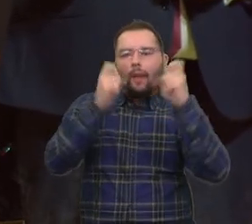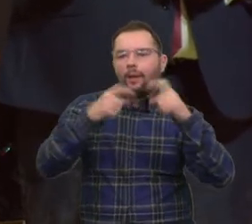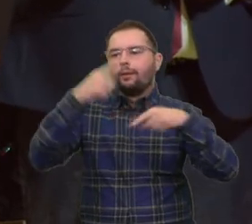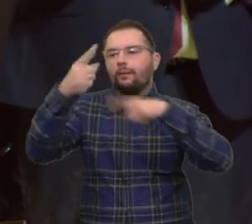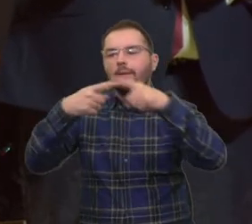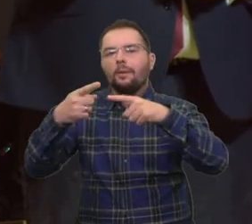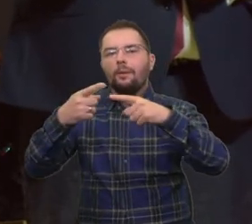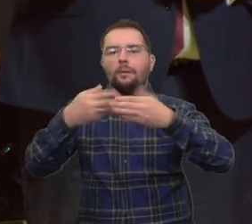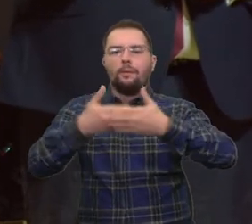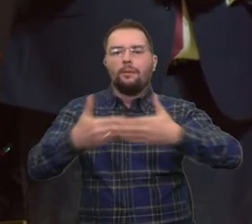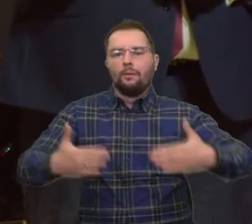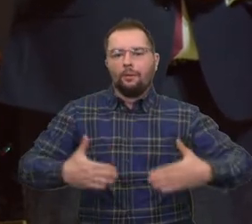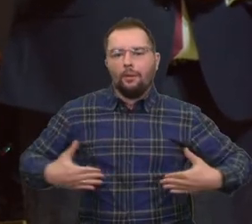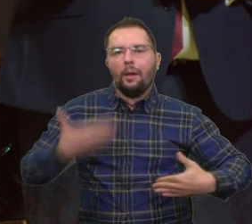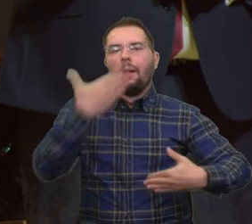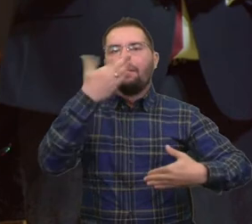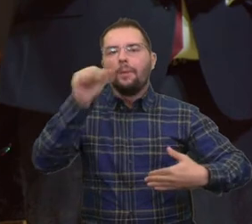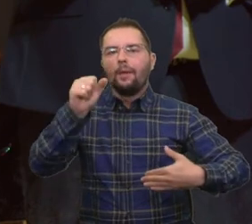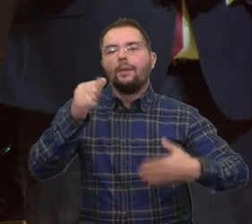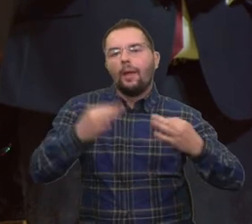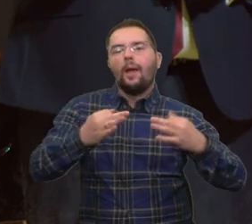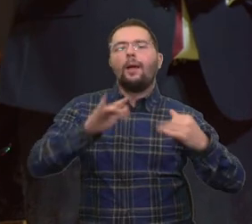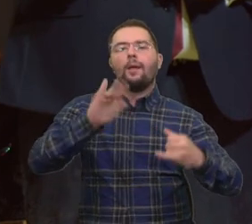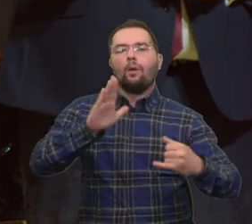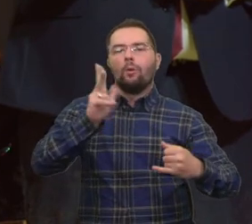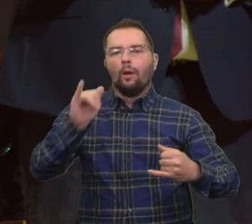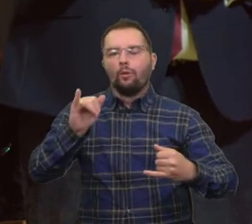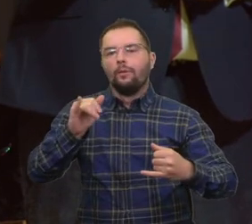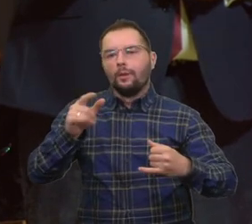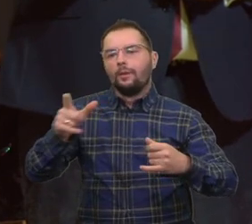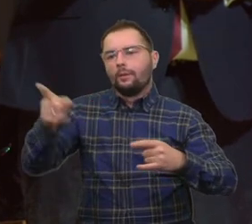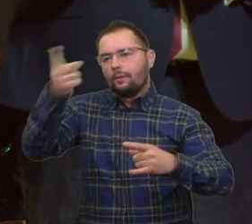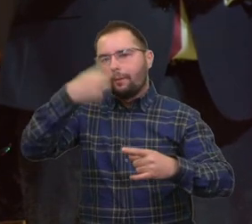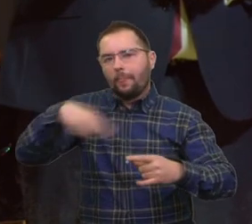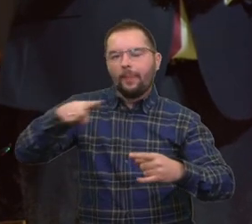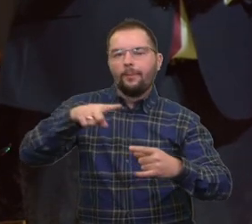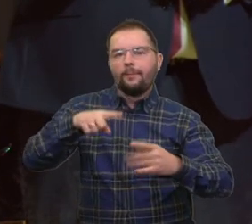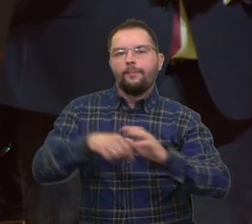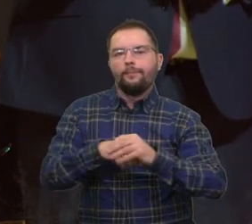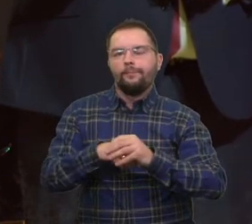momentu, gdzie marszałkiem województwa jest Jakub Chełstowski ze swoim